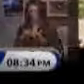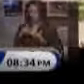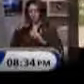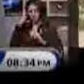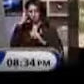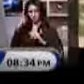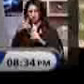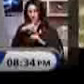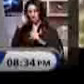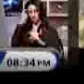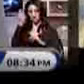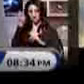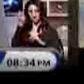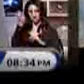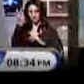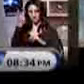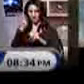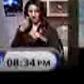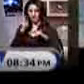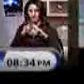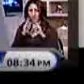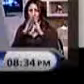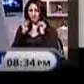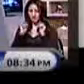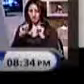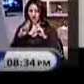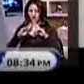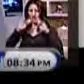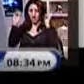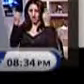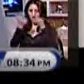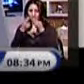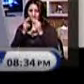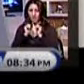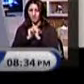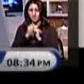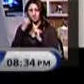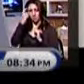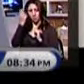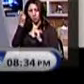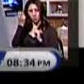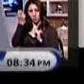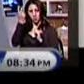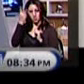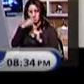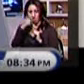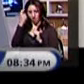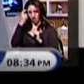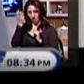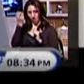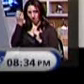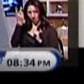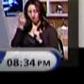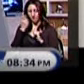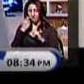الوطنية والثقافية بمصر والعالم. مصر بمثقفيها،